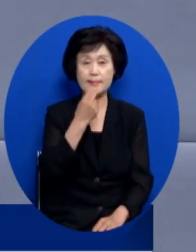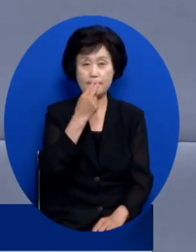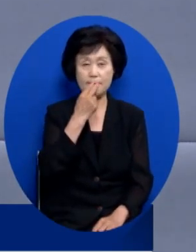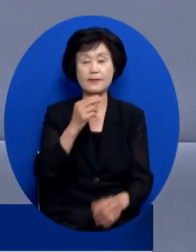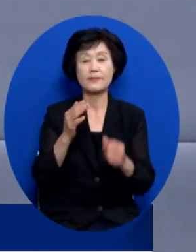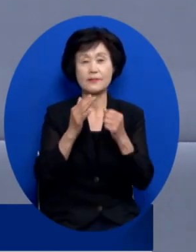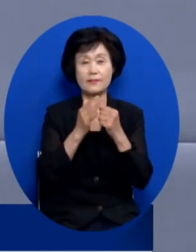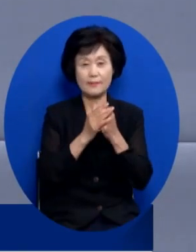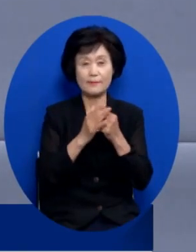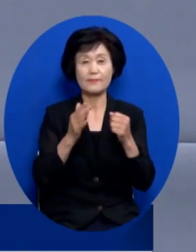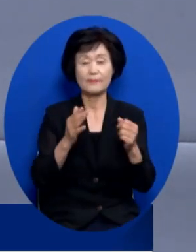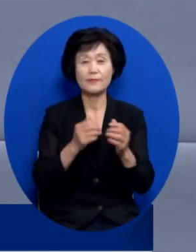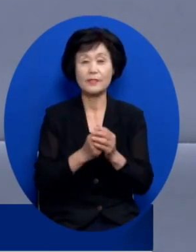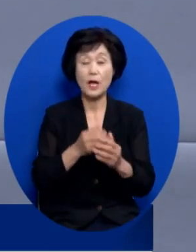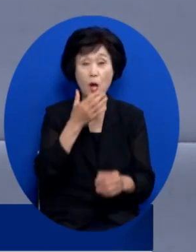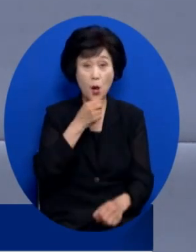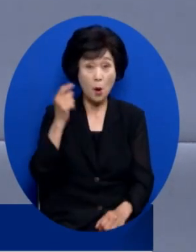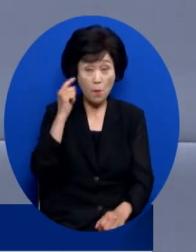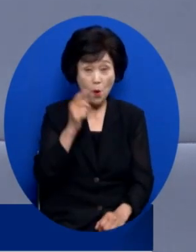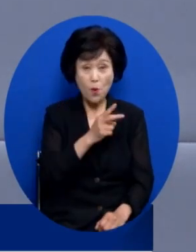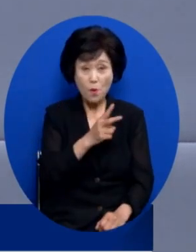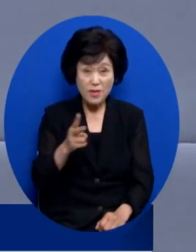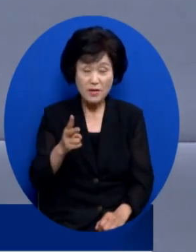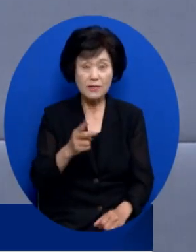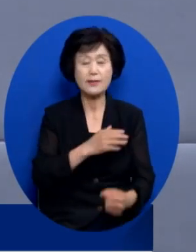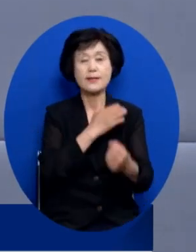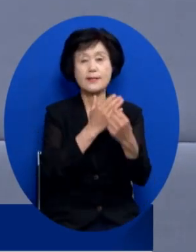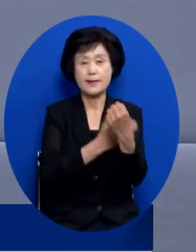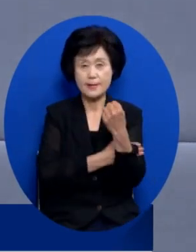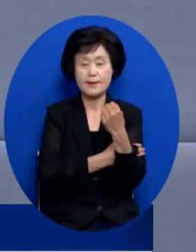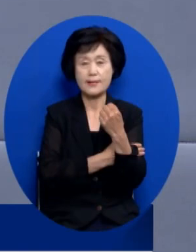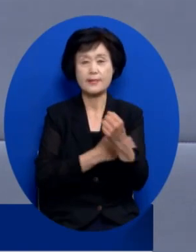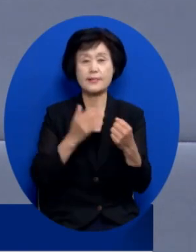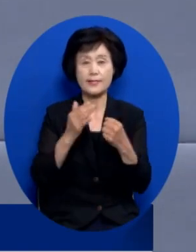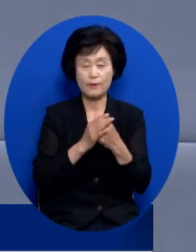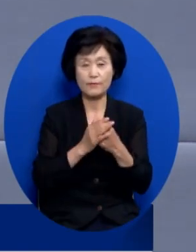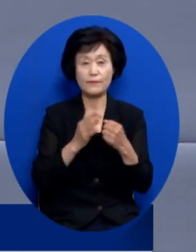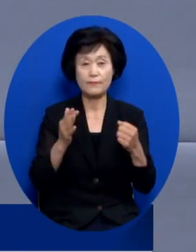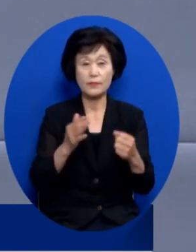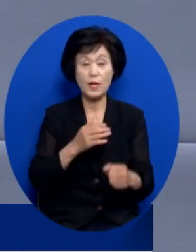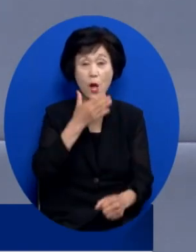때문입니다. 복음은 능력이기 때문입니다.